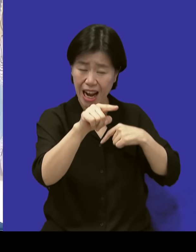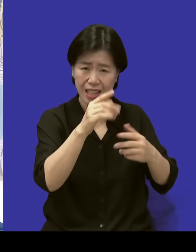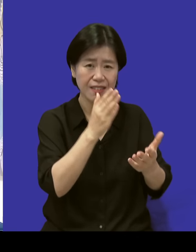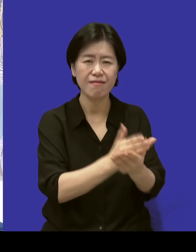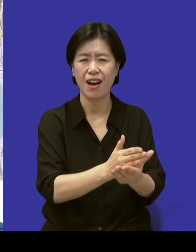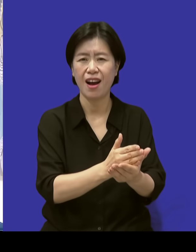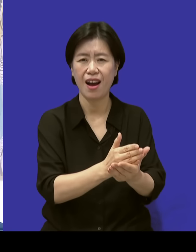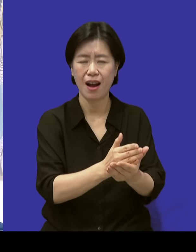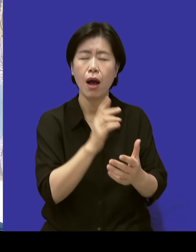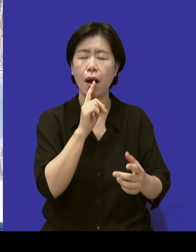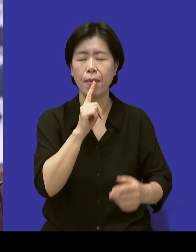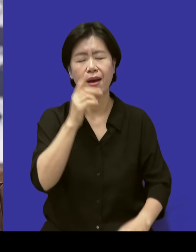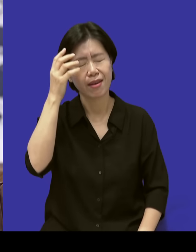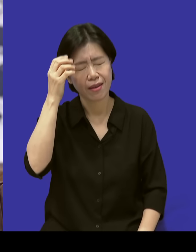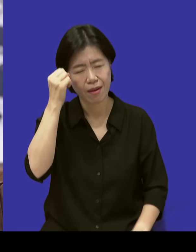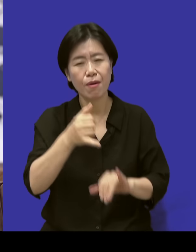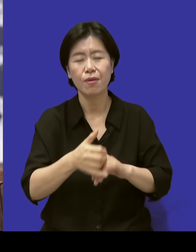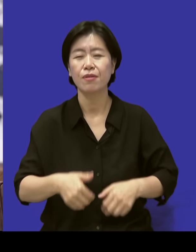네. 그리고